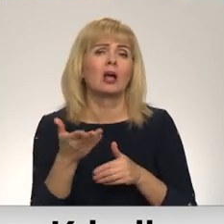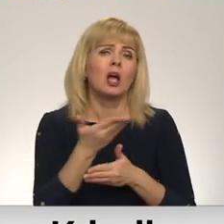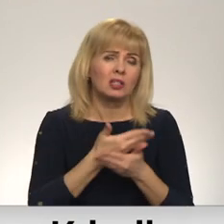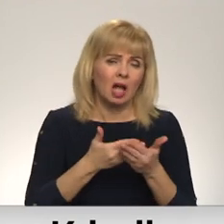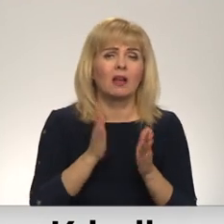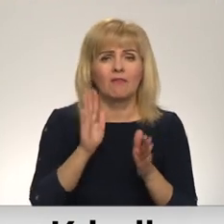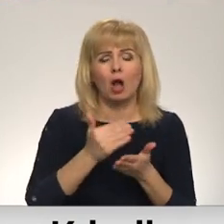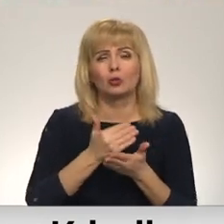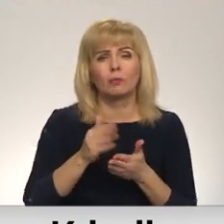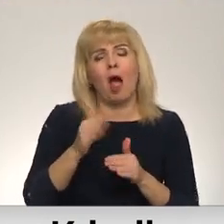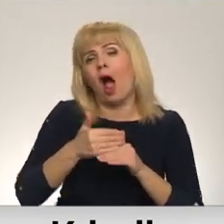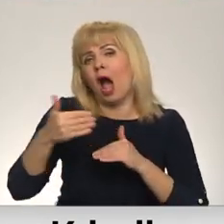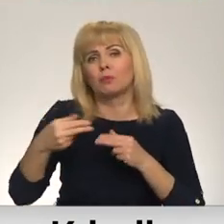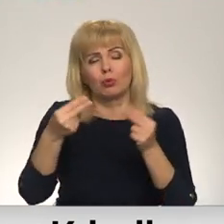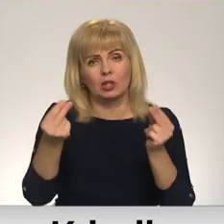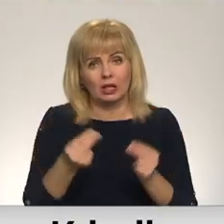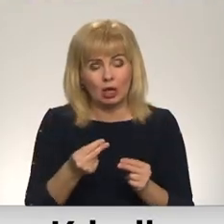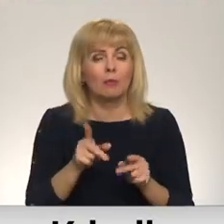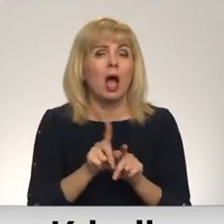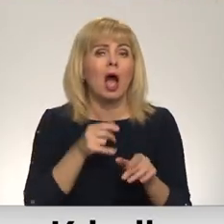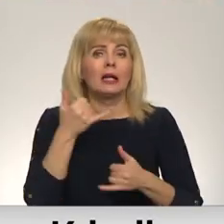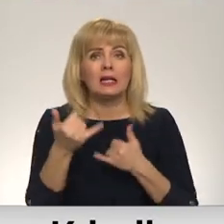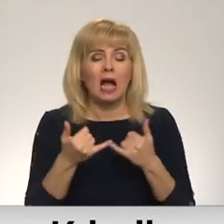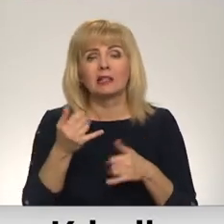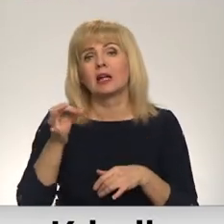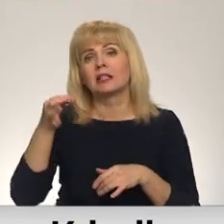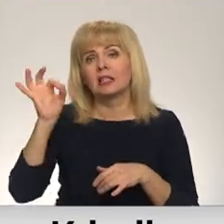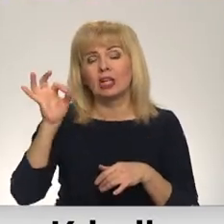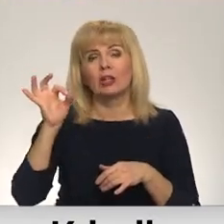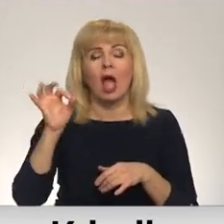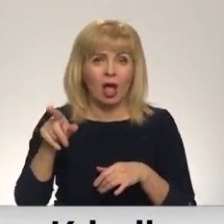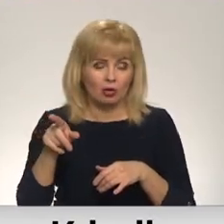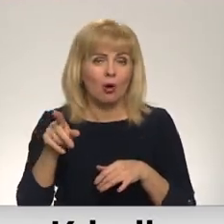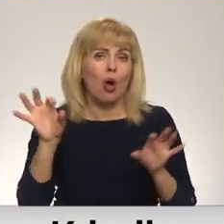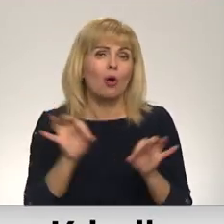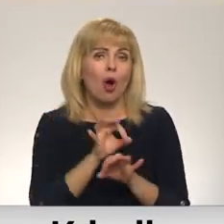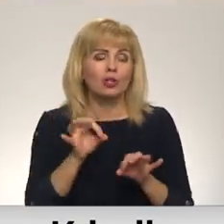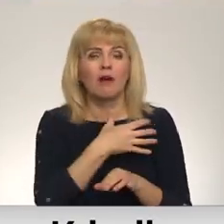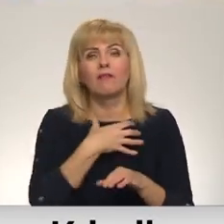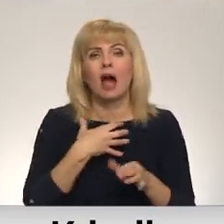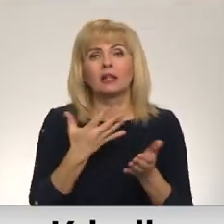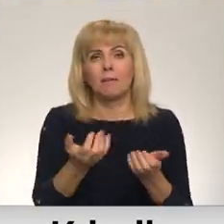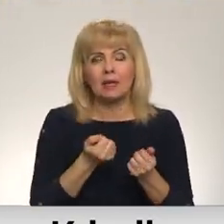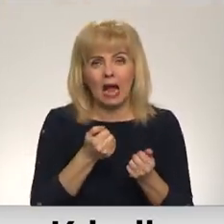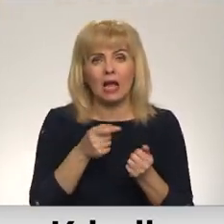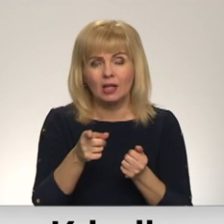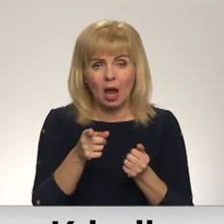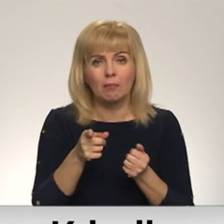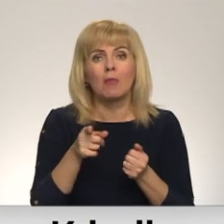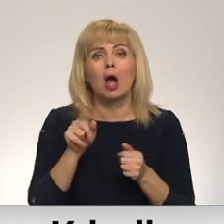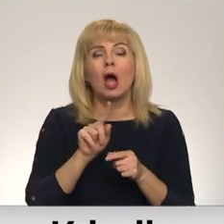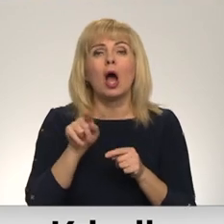ietvariem. Arī Krievijas mākslinieku iecienītās Dzintara koncertzāles vadība pieņēmusi lēmumu sadarboties tikai ar Krievijas agresiju